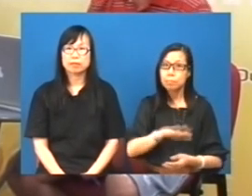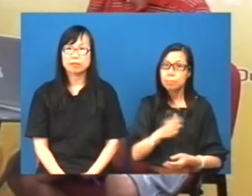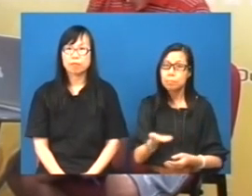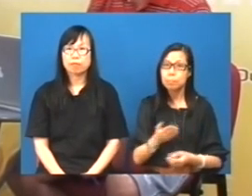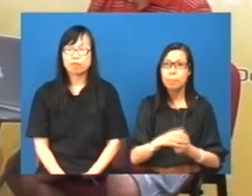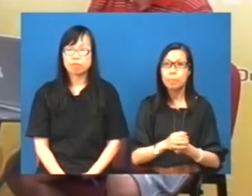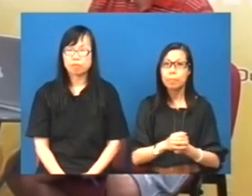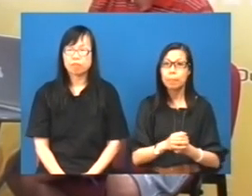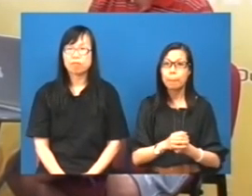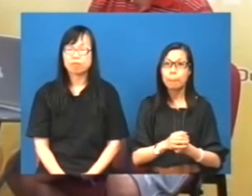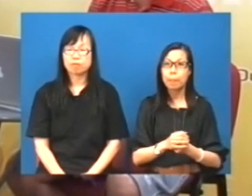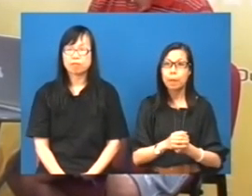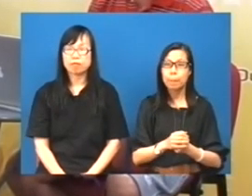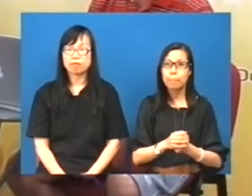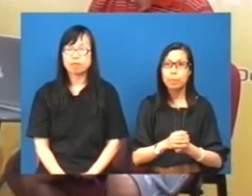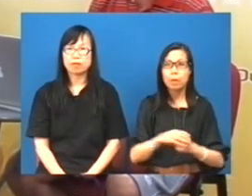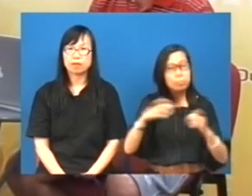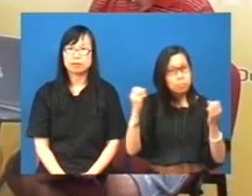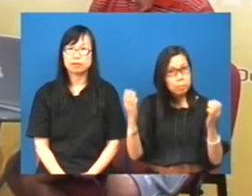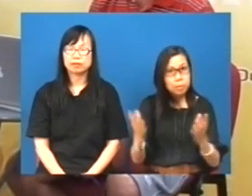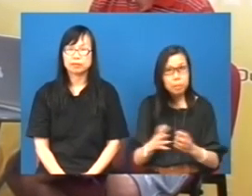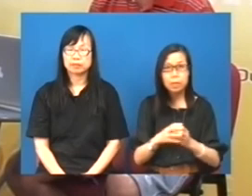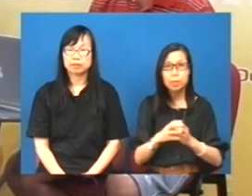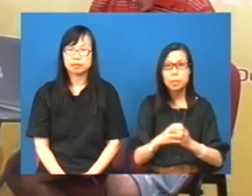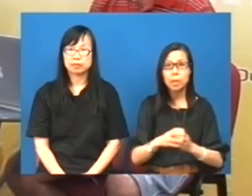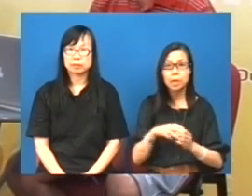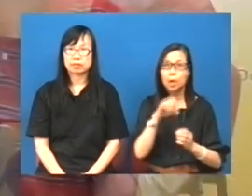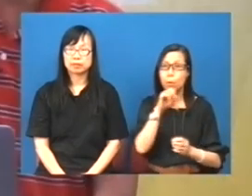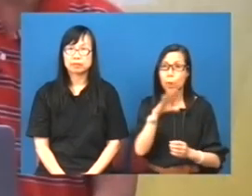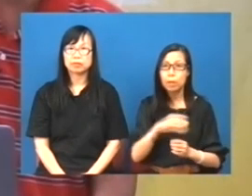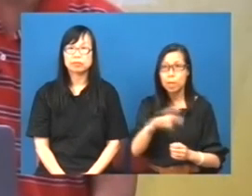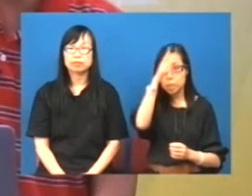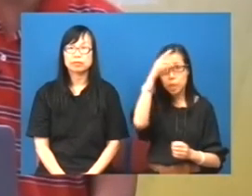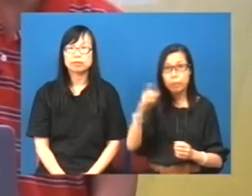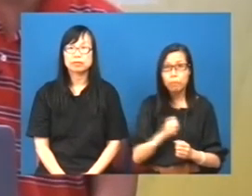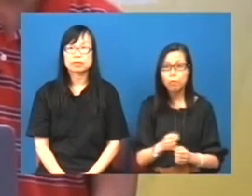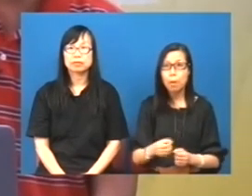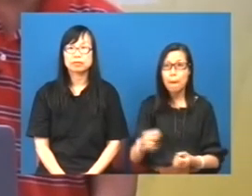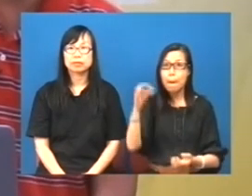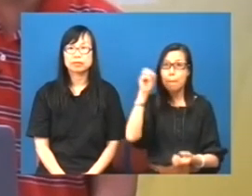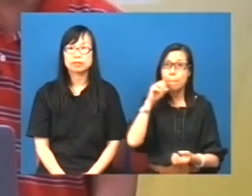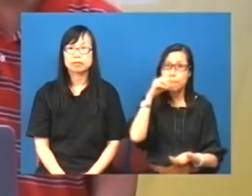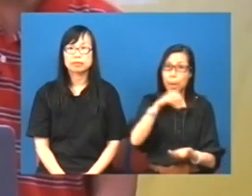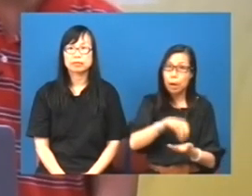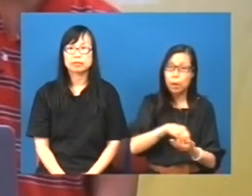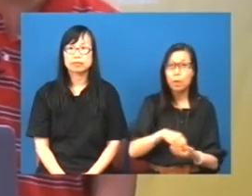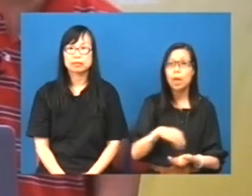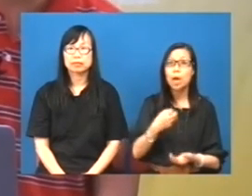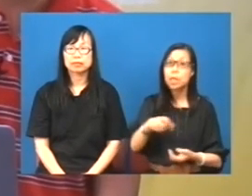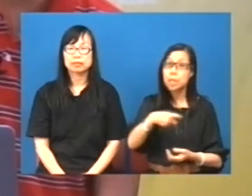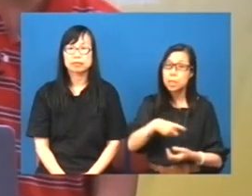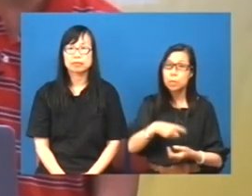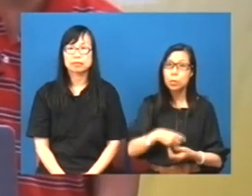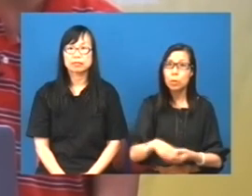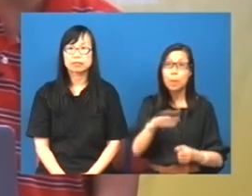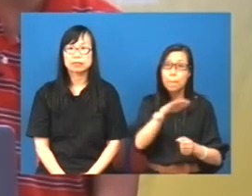但是一方面我想整件事都反映到其實政府投放這麼多的資源甚至保養球場各